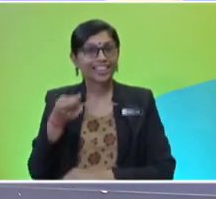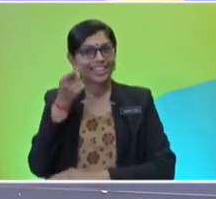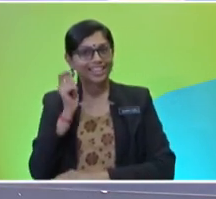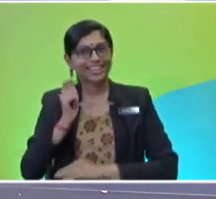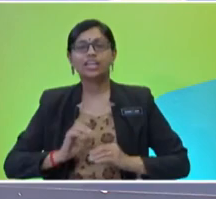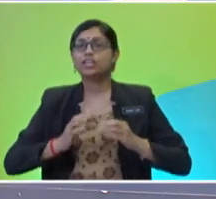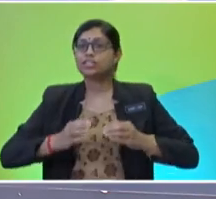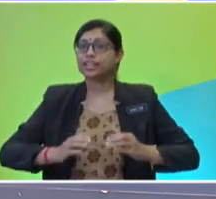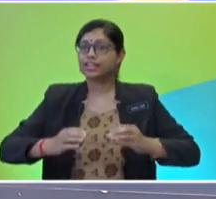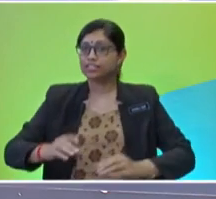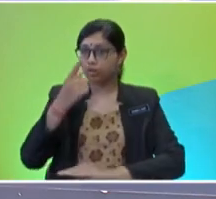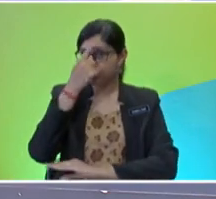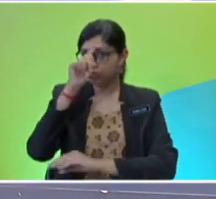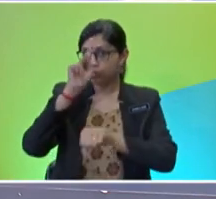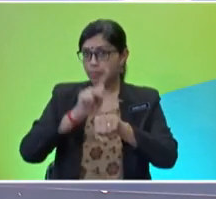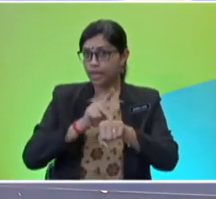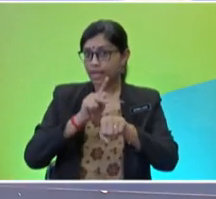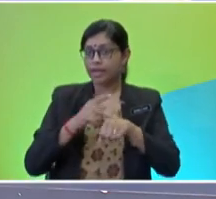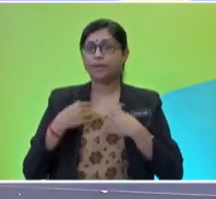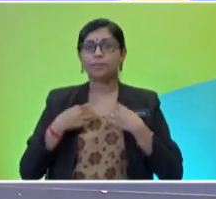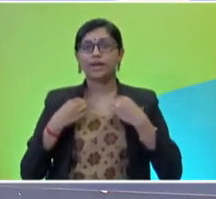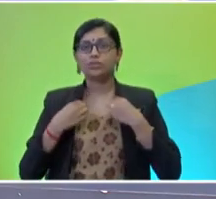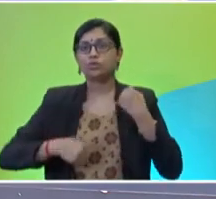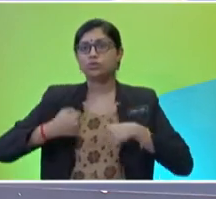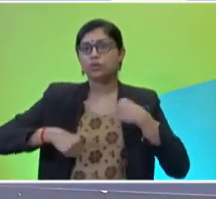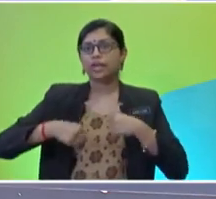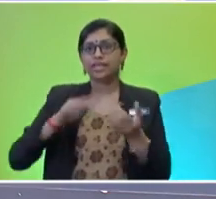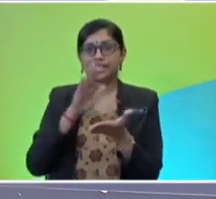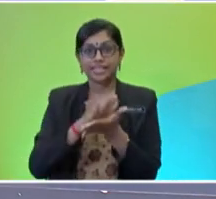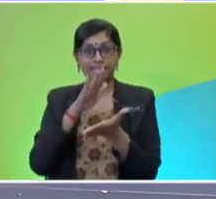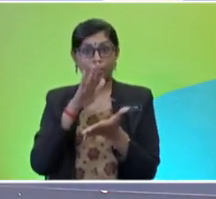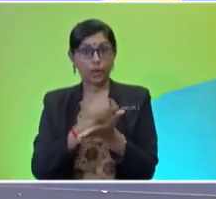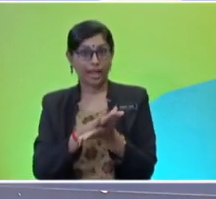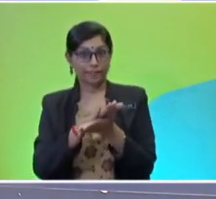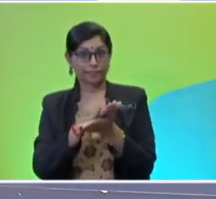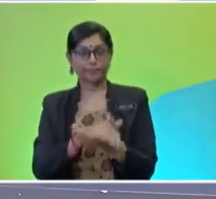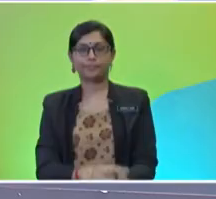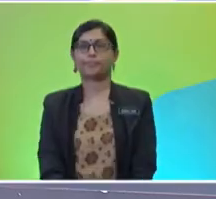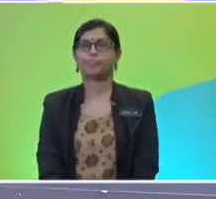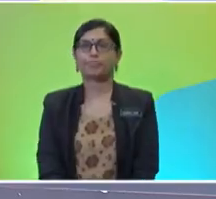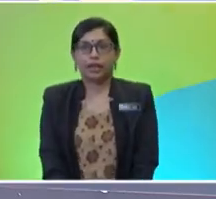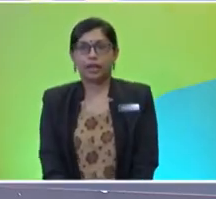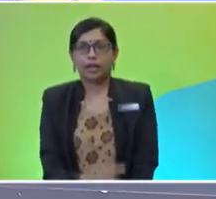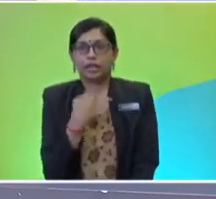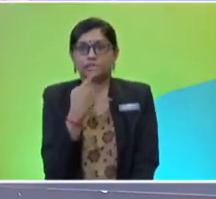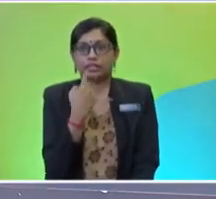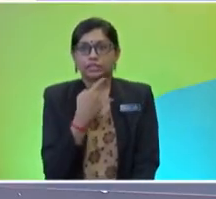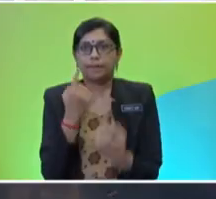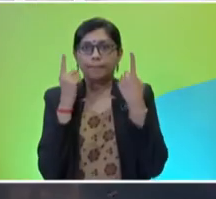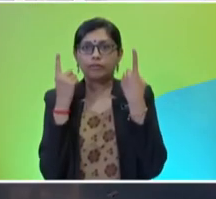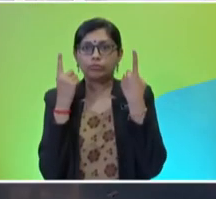memakai baju sukan sekolah dengan cara yang betul. Cikgu, Siapa dia ni, cikgu?